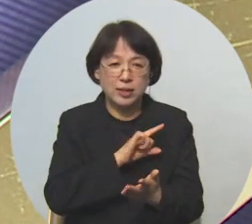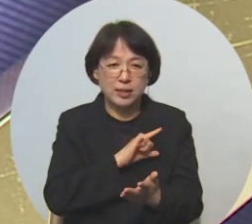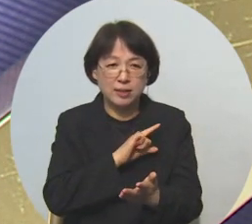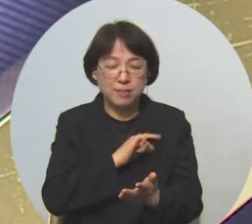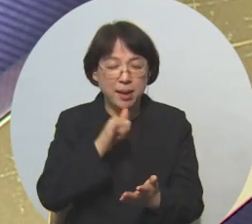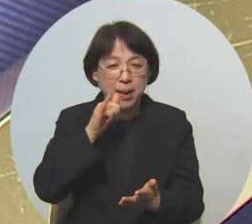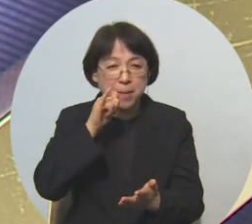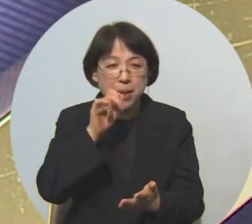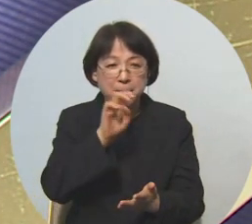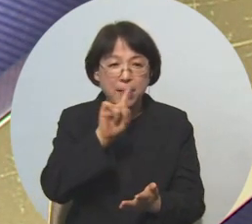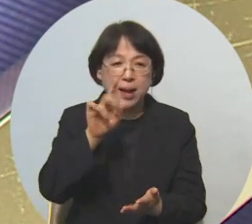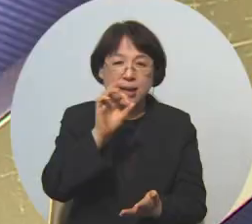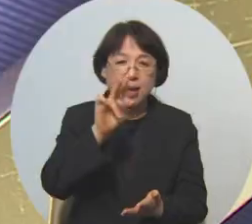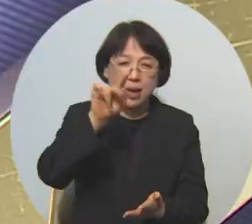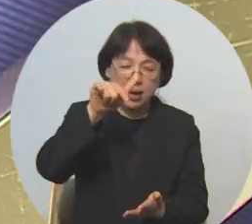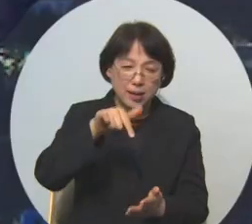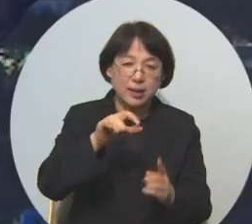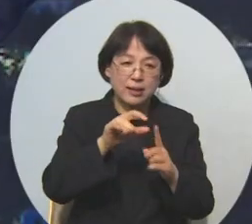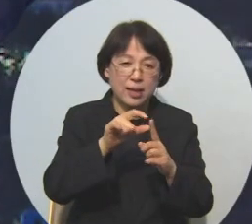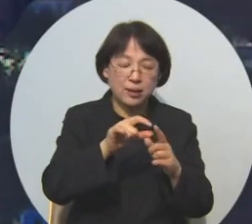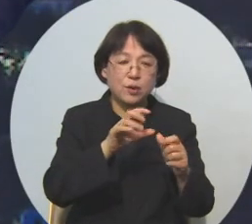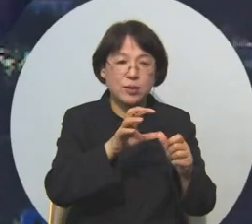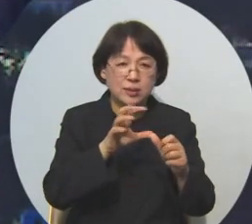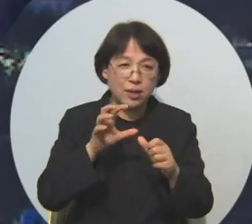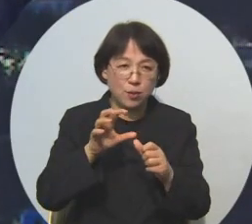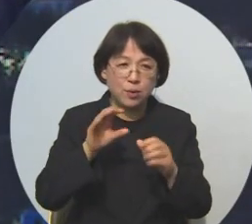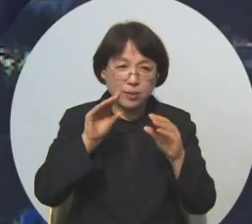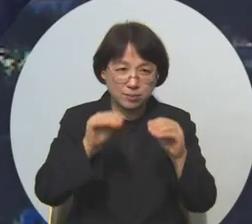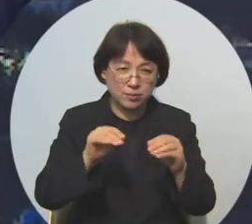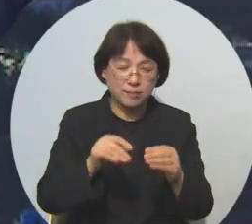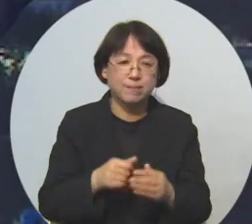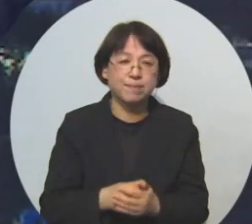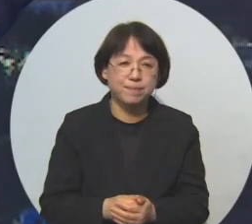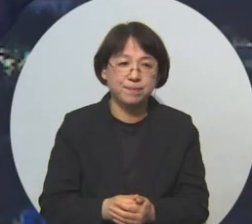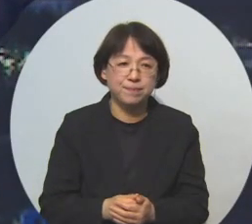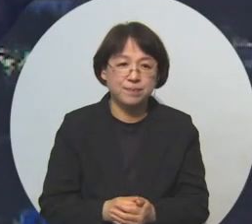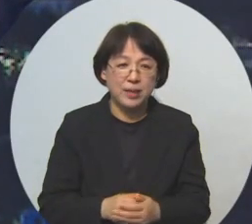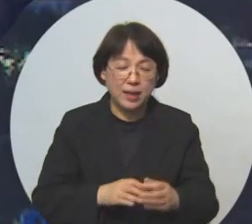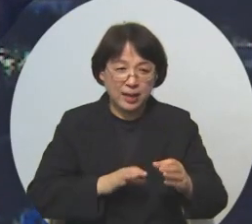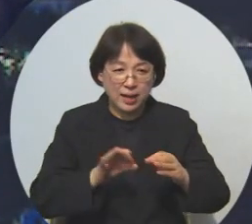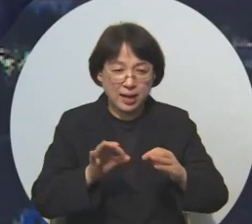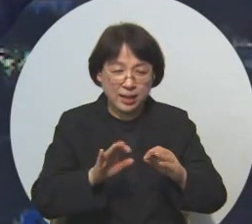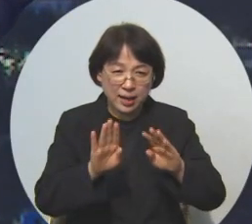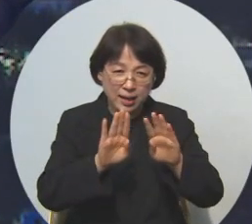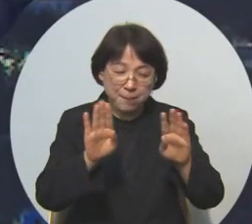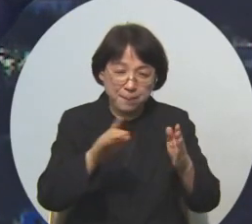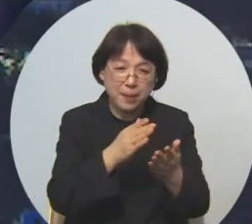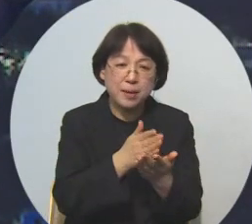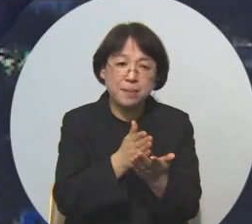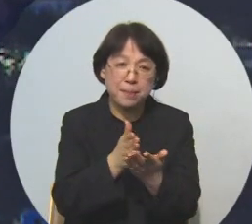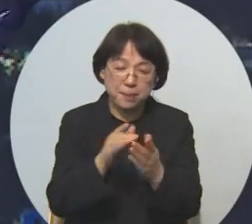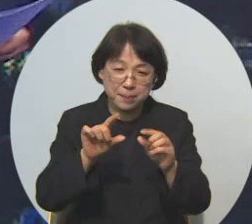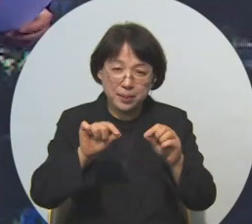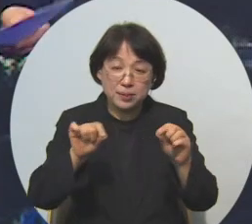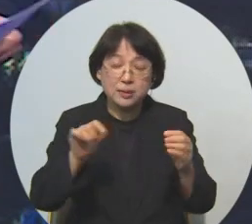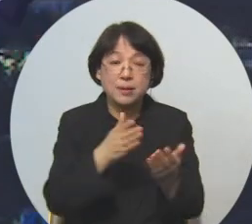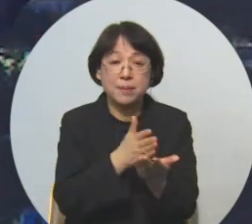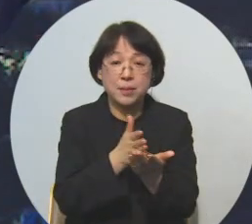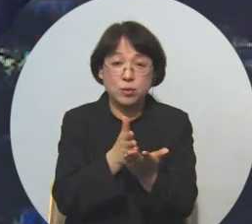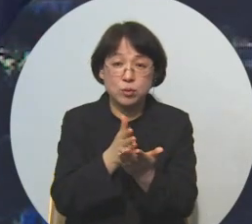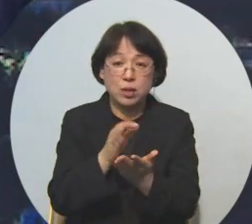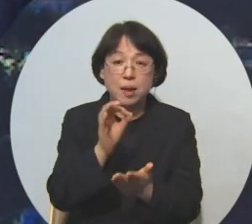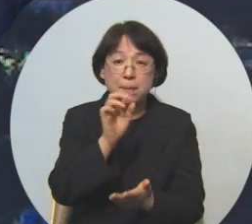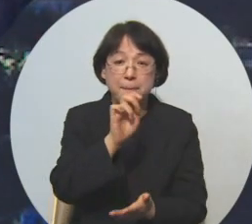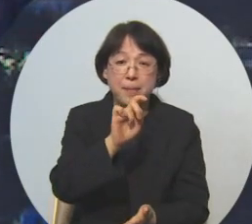전면적으로 금지되기 때문입니다 그동안 외식 업계 간판과 메뉴에서 마약이란 말이 갈수록 많이